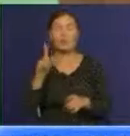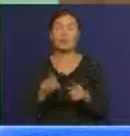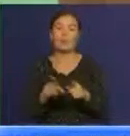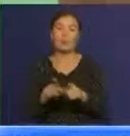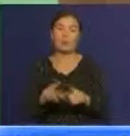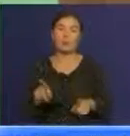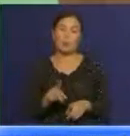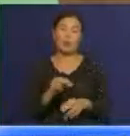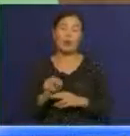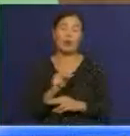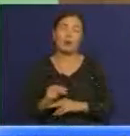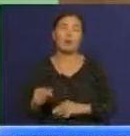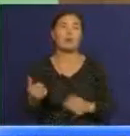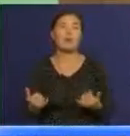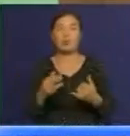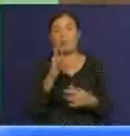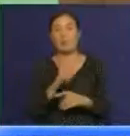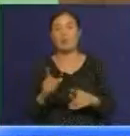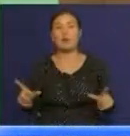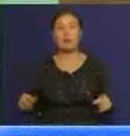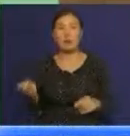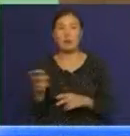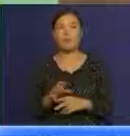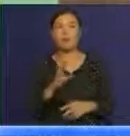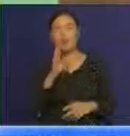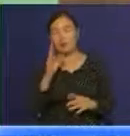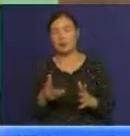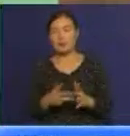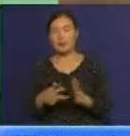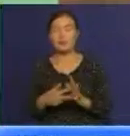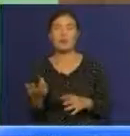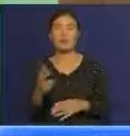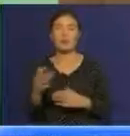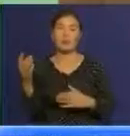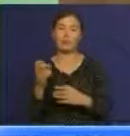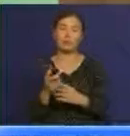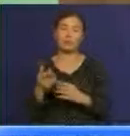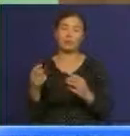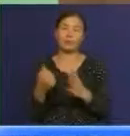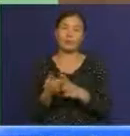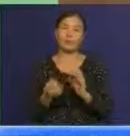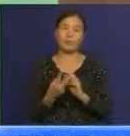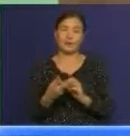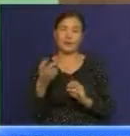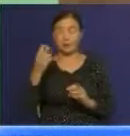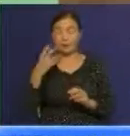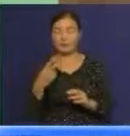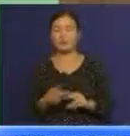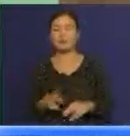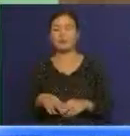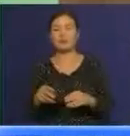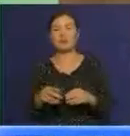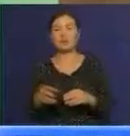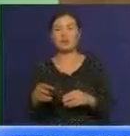жасайтынбіз. Ал қазіргі таңда мына мектепке келіп, таңертеңгі сағат 8-ден сағат 12-ге дейін мына сау